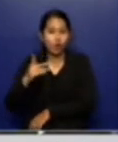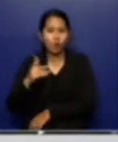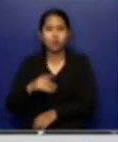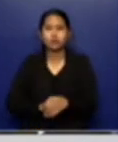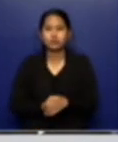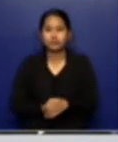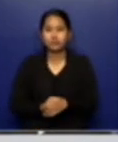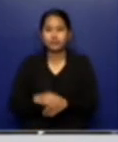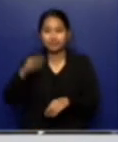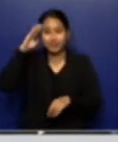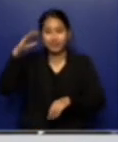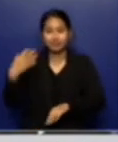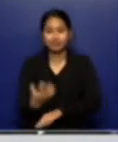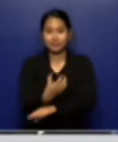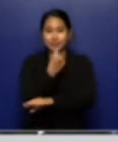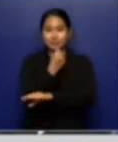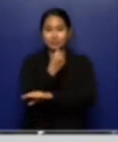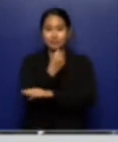ยึดอำนาจเข้าม